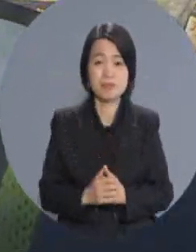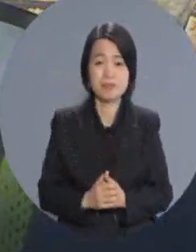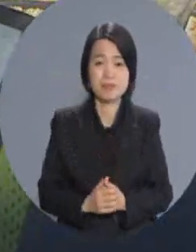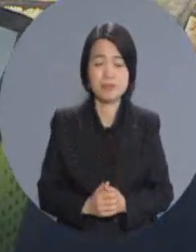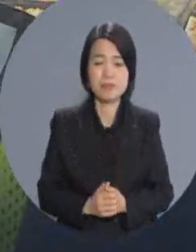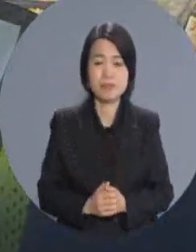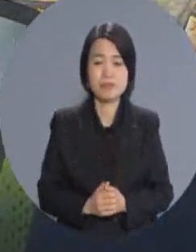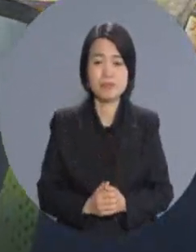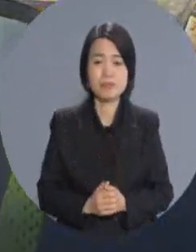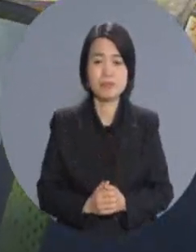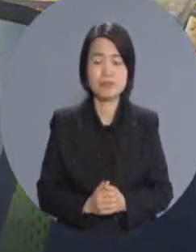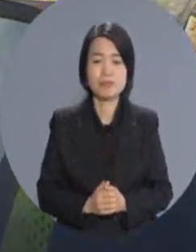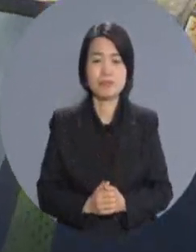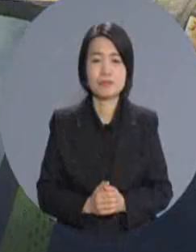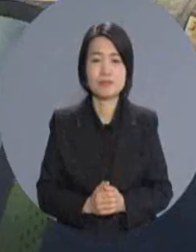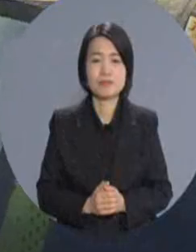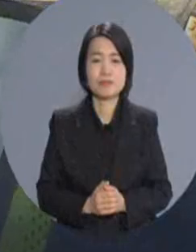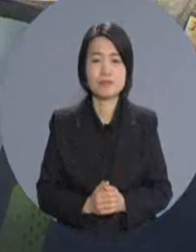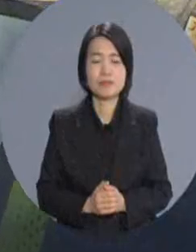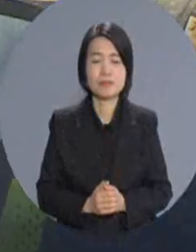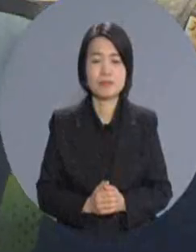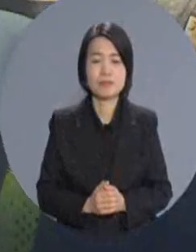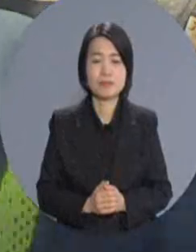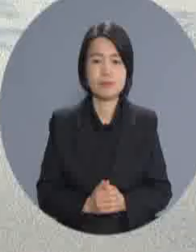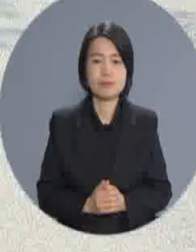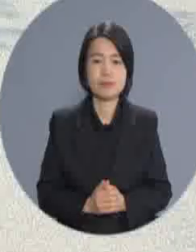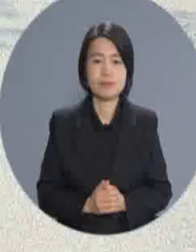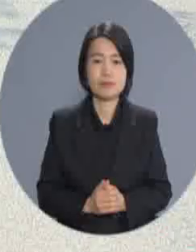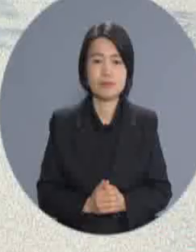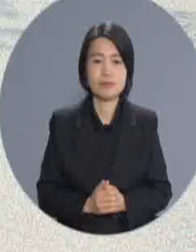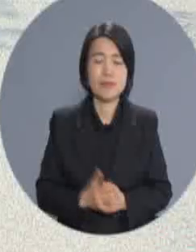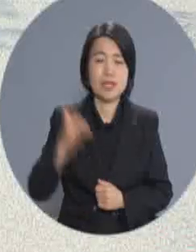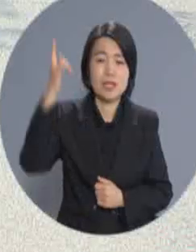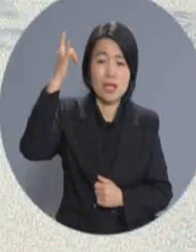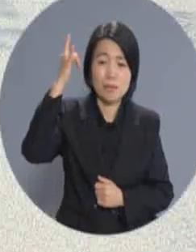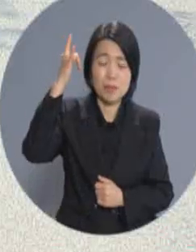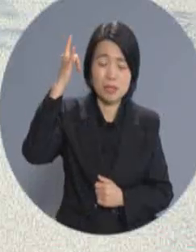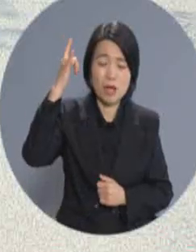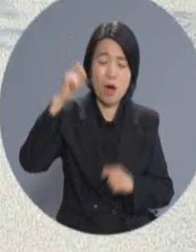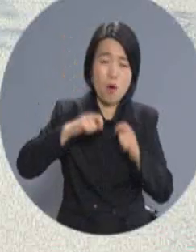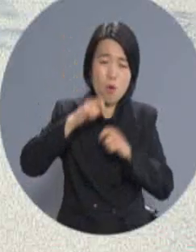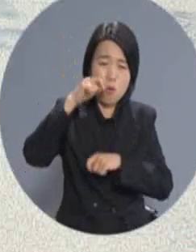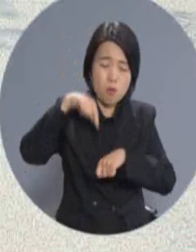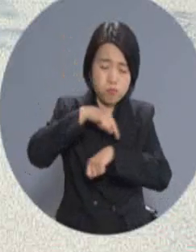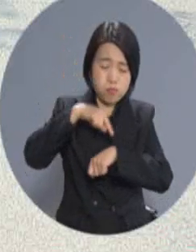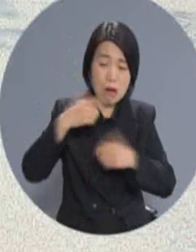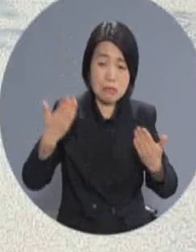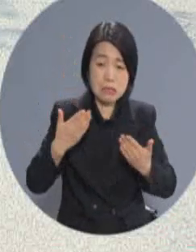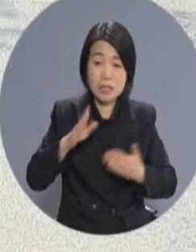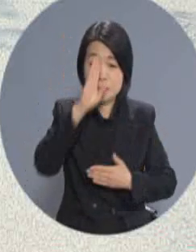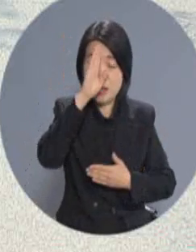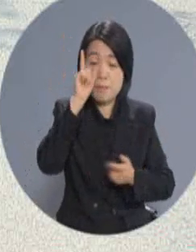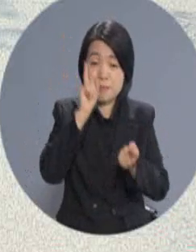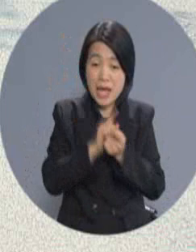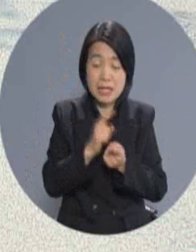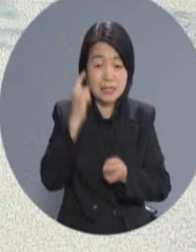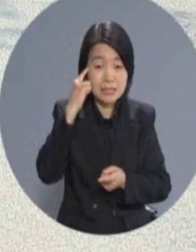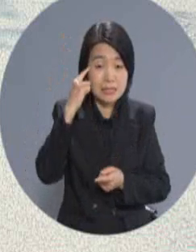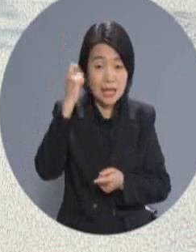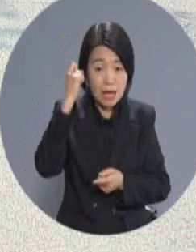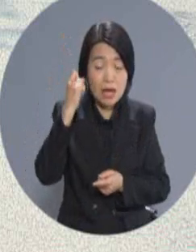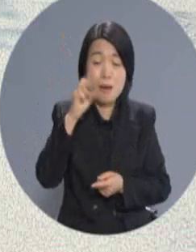피부가 많이 이제 손상이 된다고 봐야죠. 햇볕 아래에서 오랜 시간 일을 하다 병이 생겼다고 생각한 박